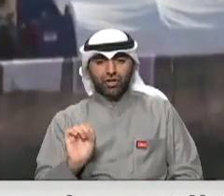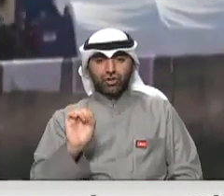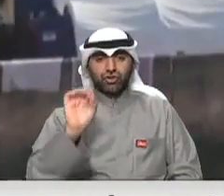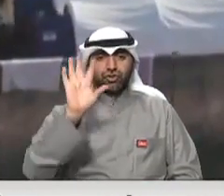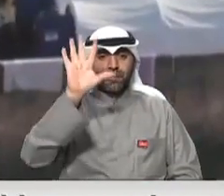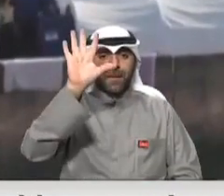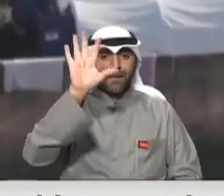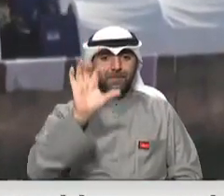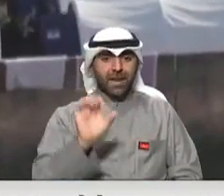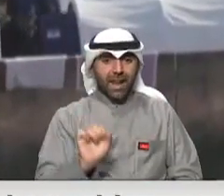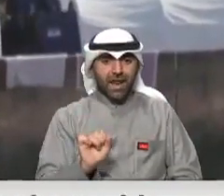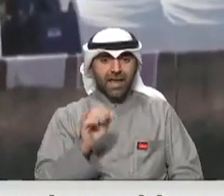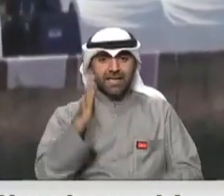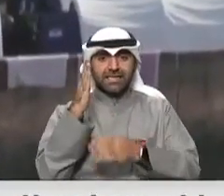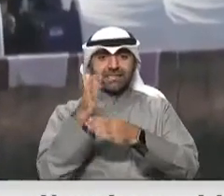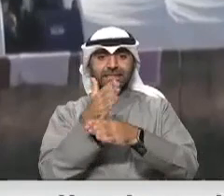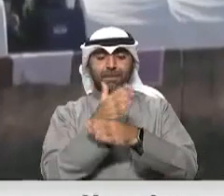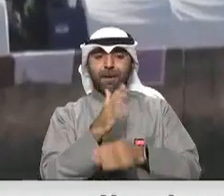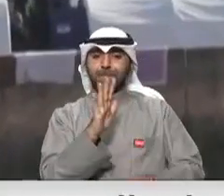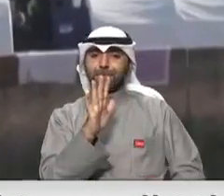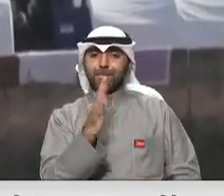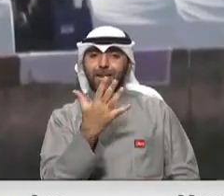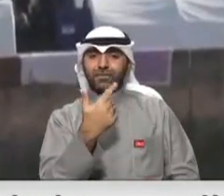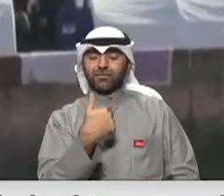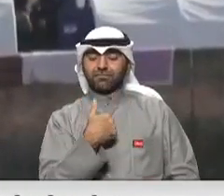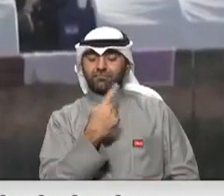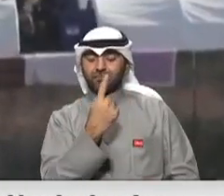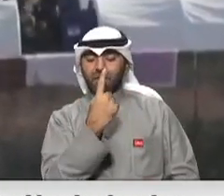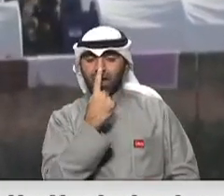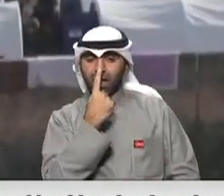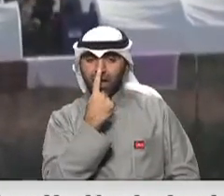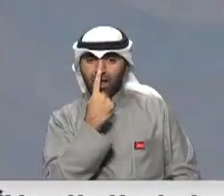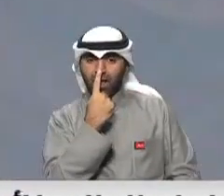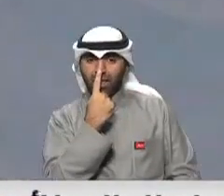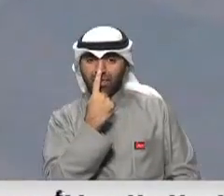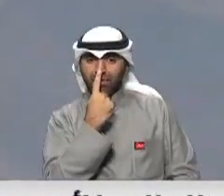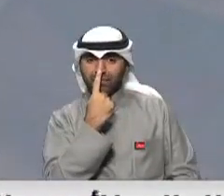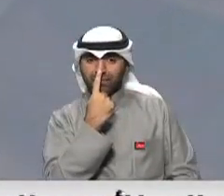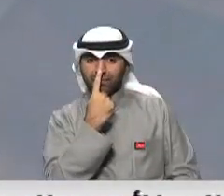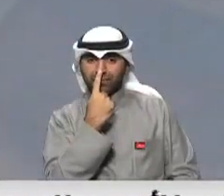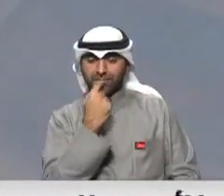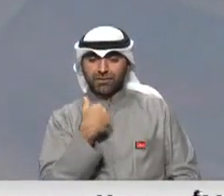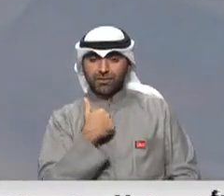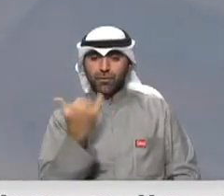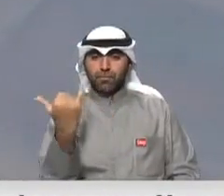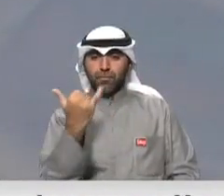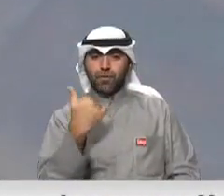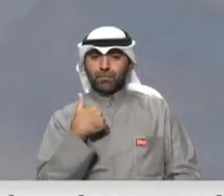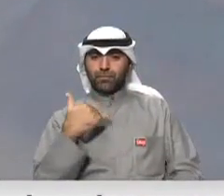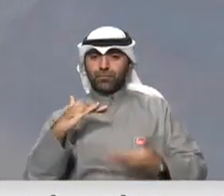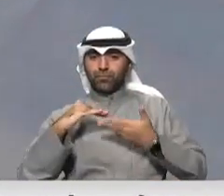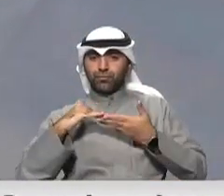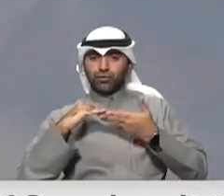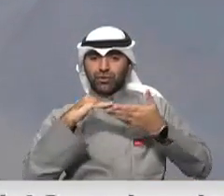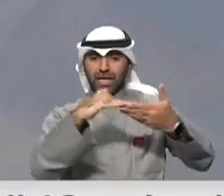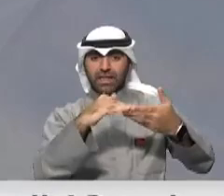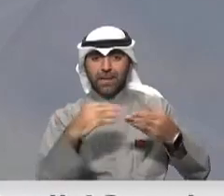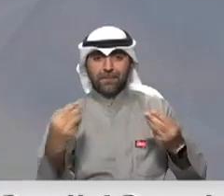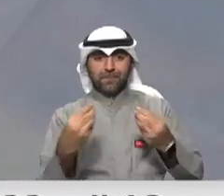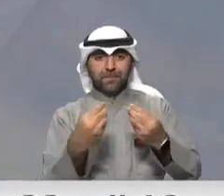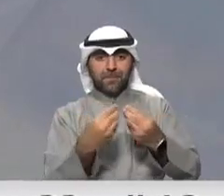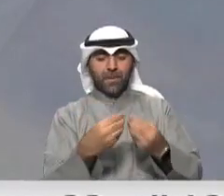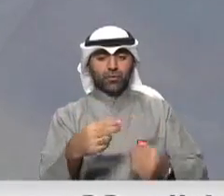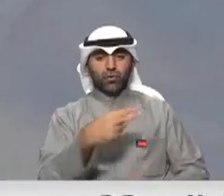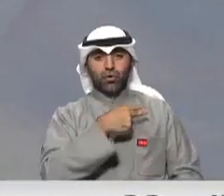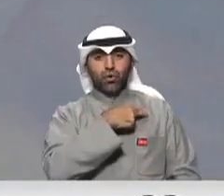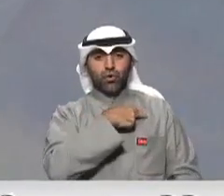لقوة الأطفال العام لسكننا في هذا المركز، وأيضا أقوم في عملية البث